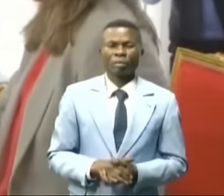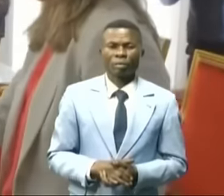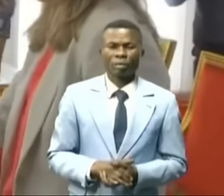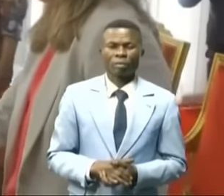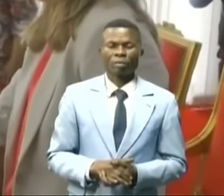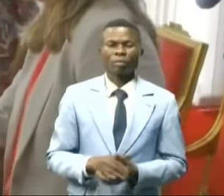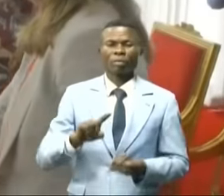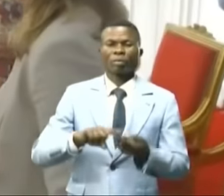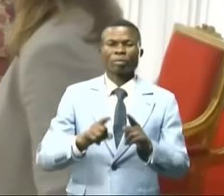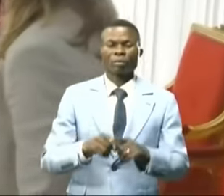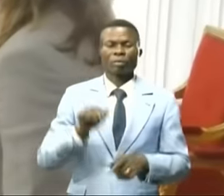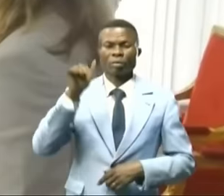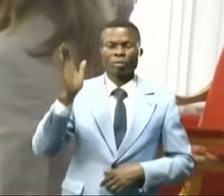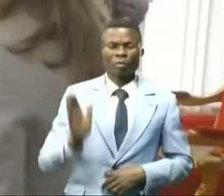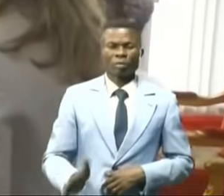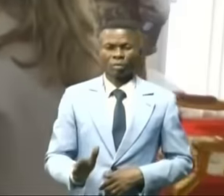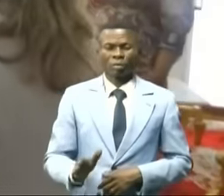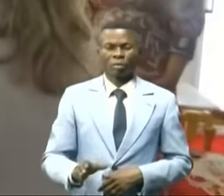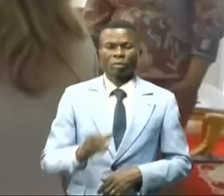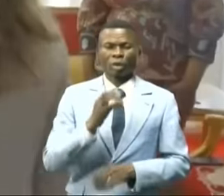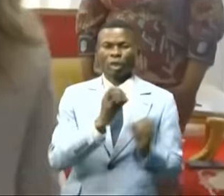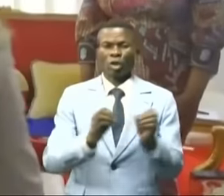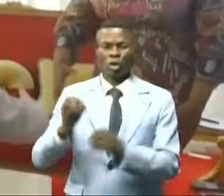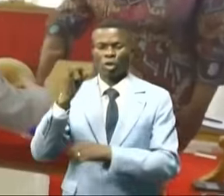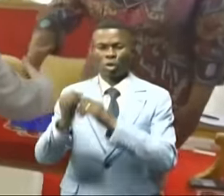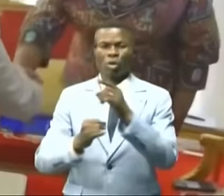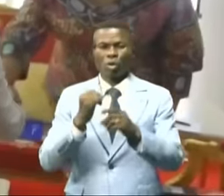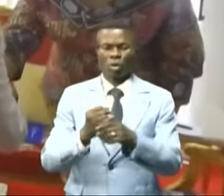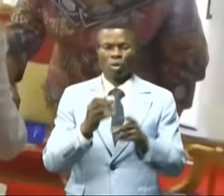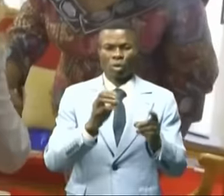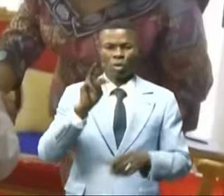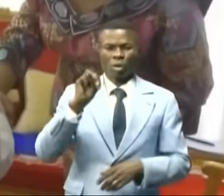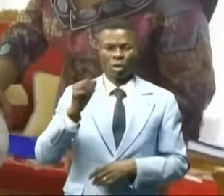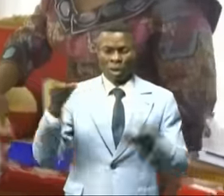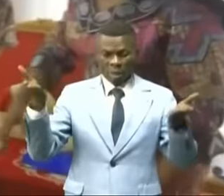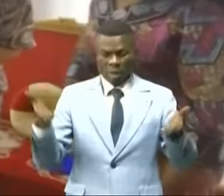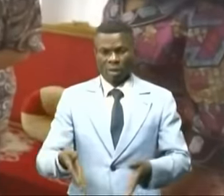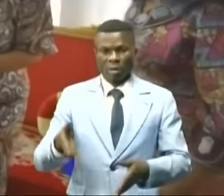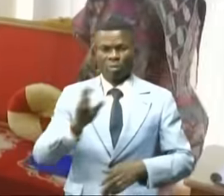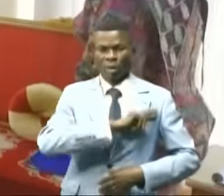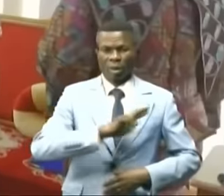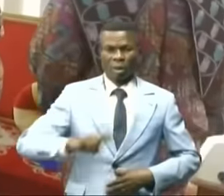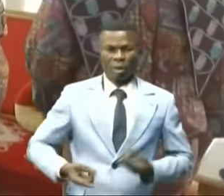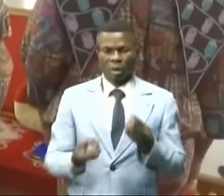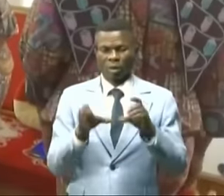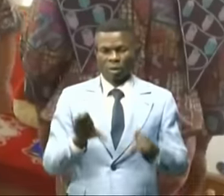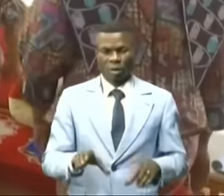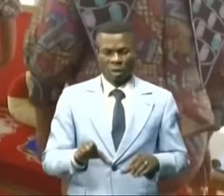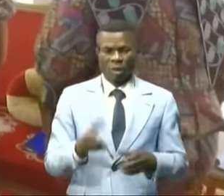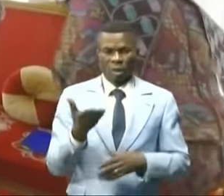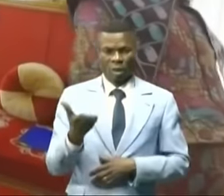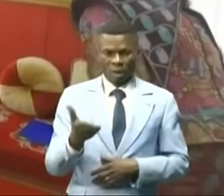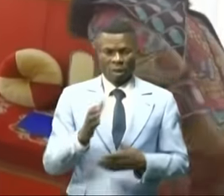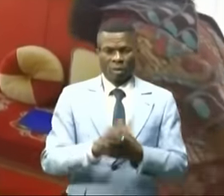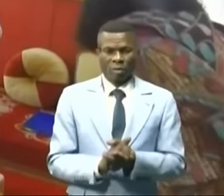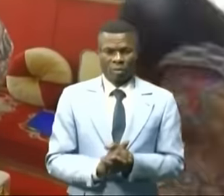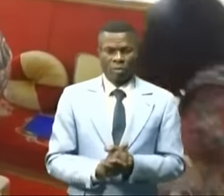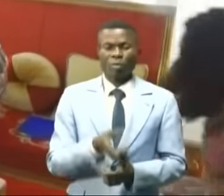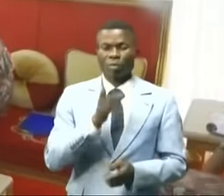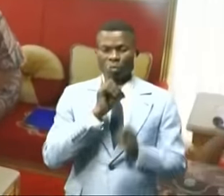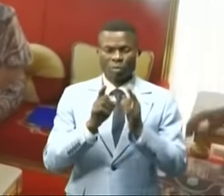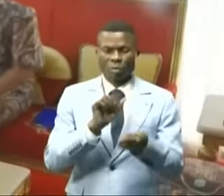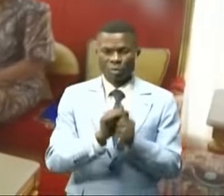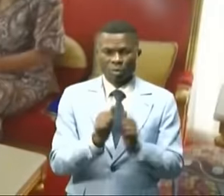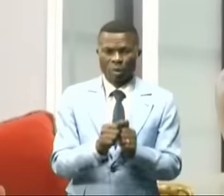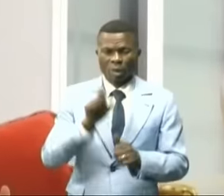Pop, directrice générale de l'Organisation internationale de migration, est en séjour en République démocratique du Congo. Elle a étudié la question des déplacements forcés et